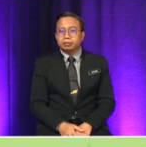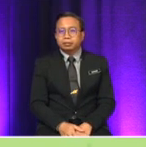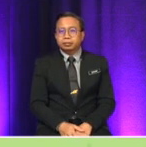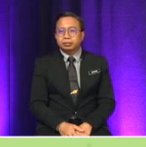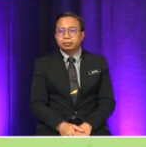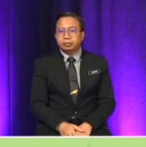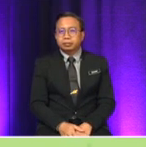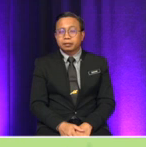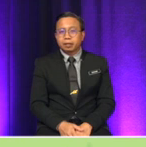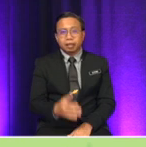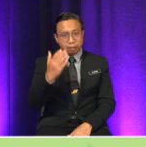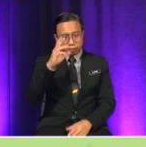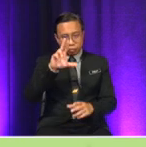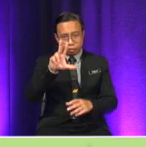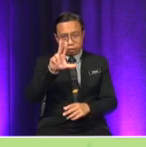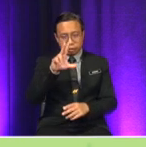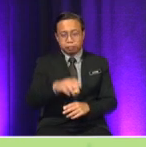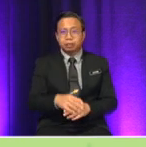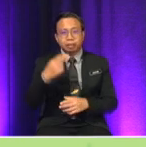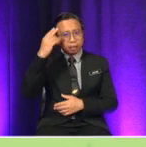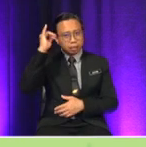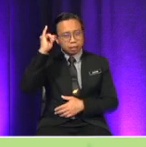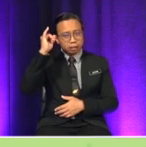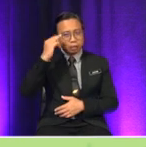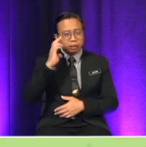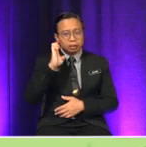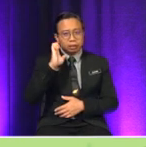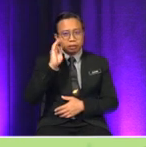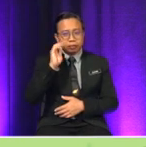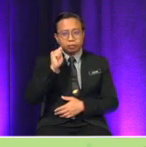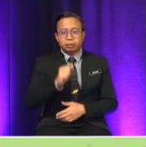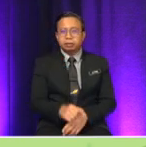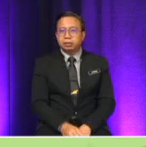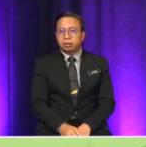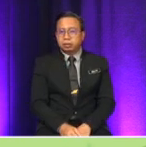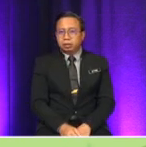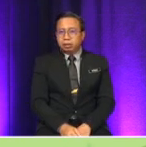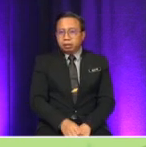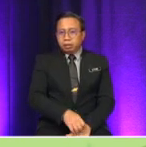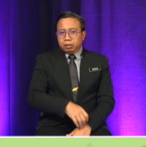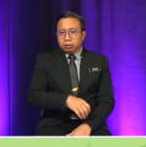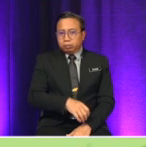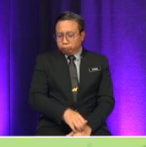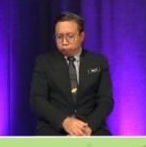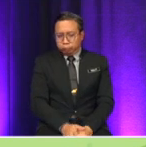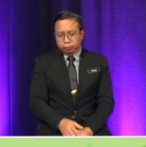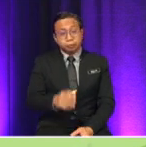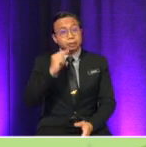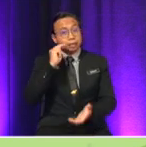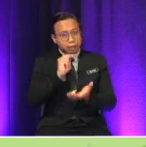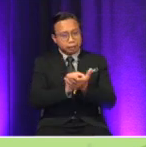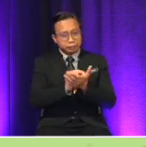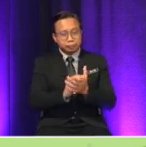ya, cantik kan? Okey. Hai Ifa. Hai Ifa. Wah. Okey, dan sebelah Ifa ni yang nakal sikit dalam kelas